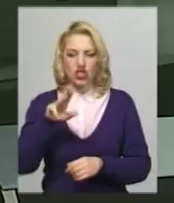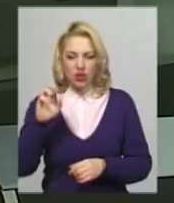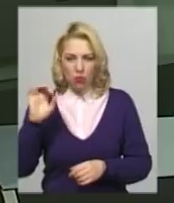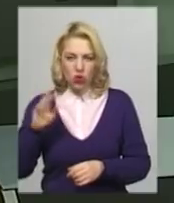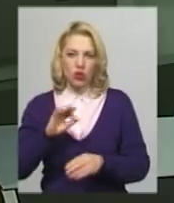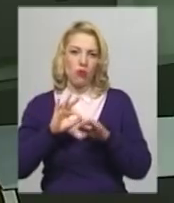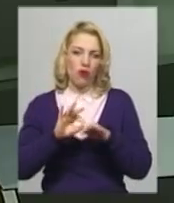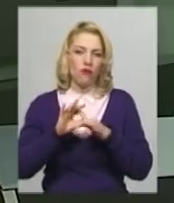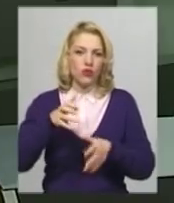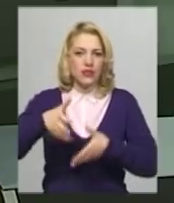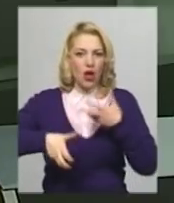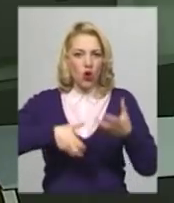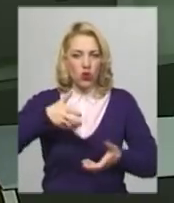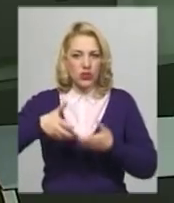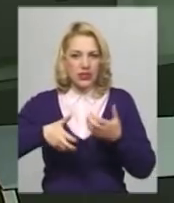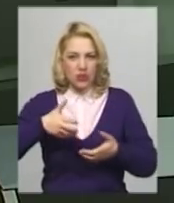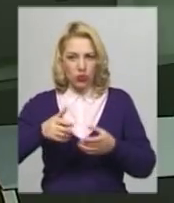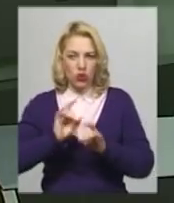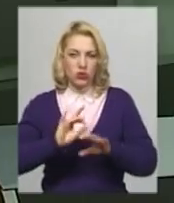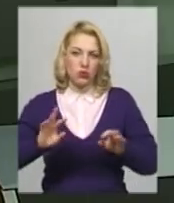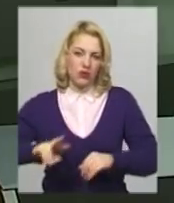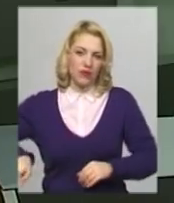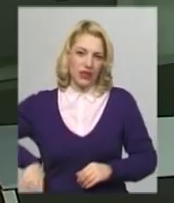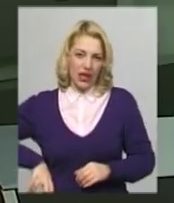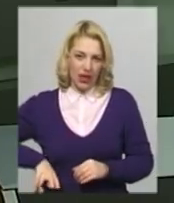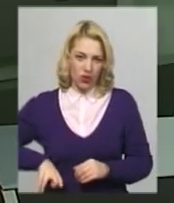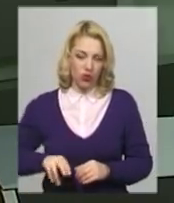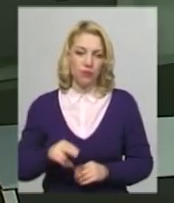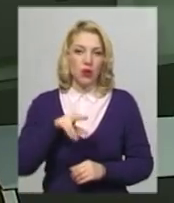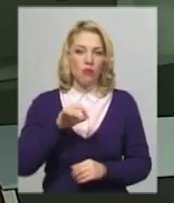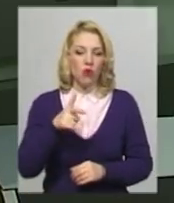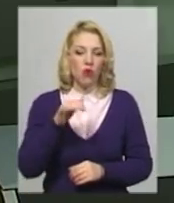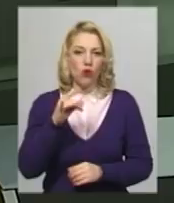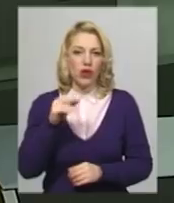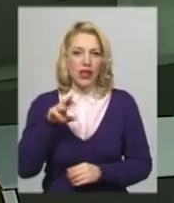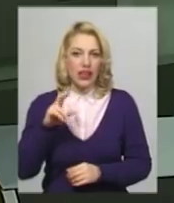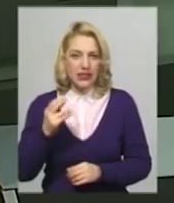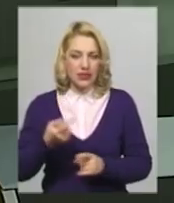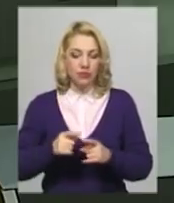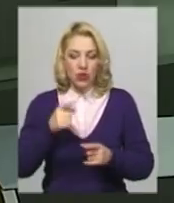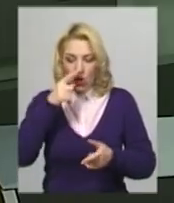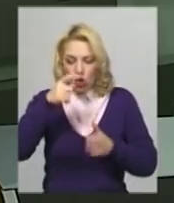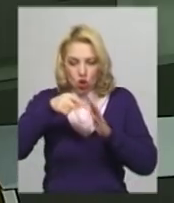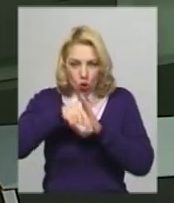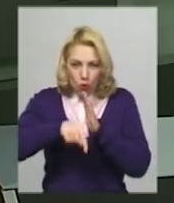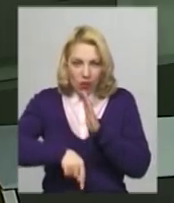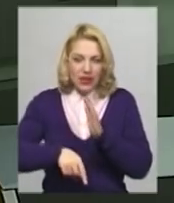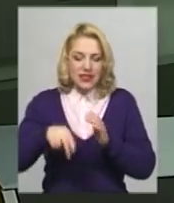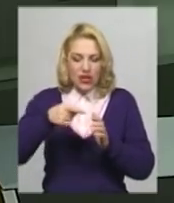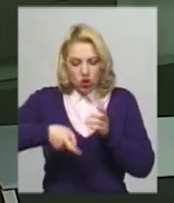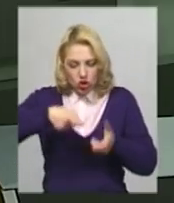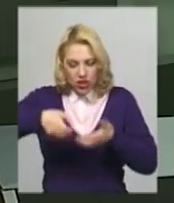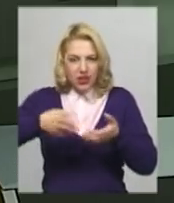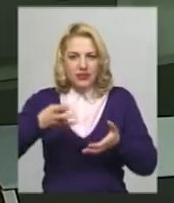директор Державного історико-культурного заповідника Меджибіж Олег Погорілець. За його словами, аби докопатися до джерела, необхідно виняти ще